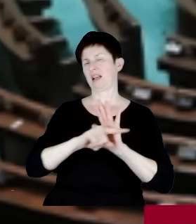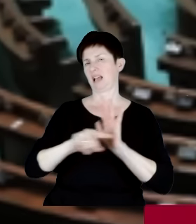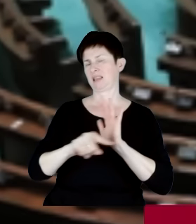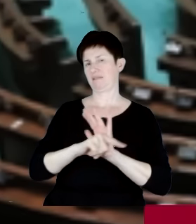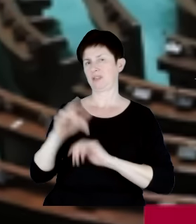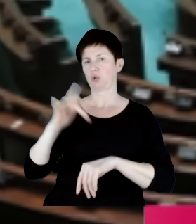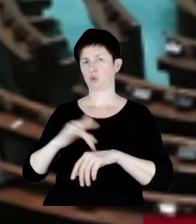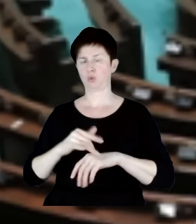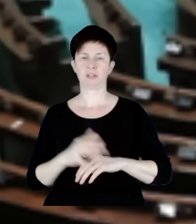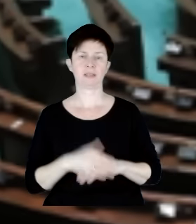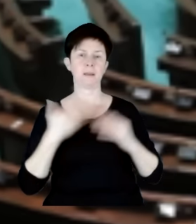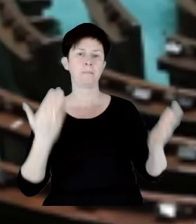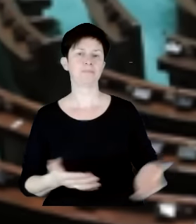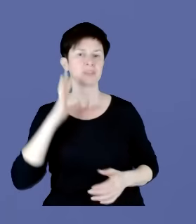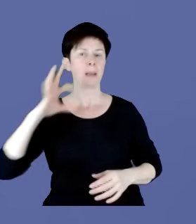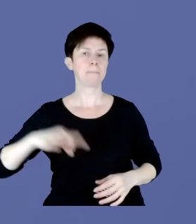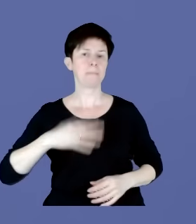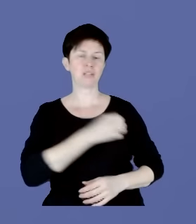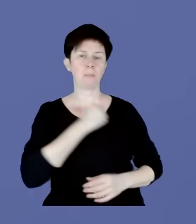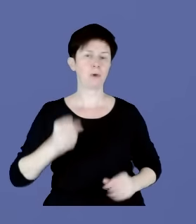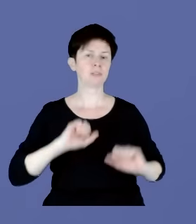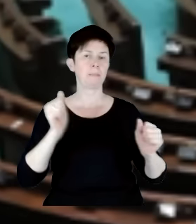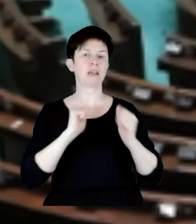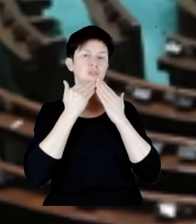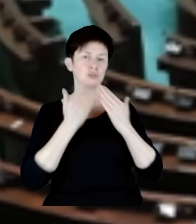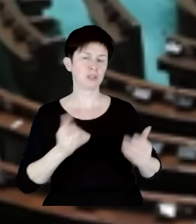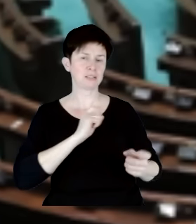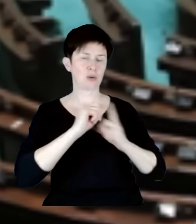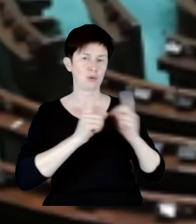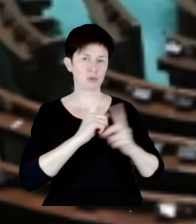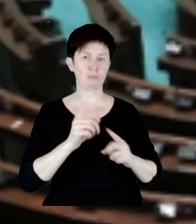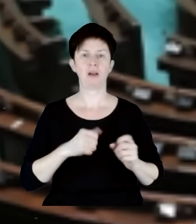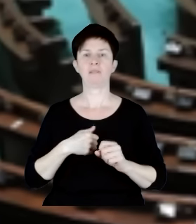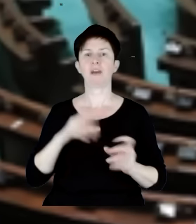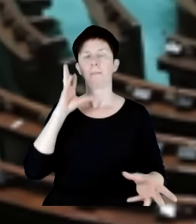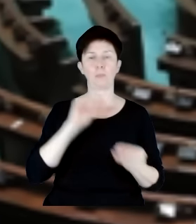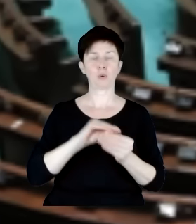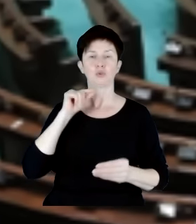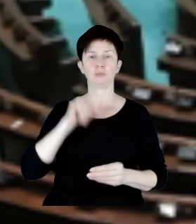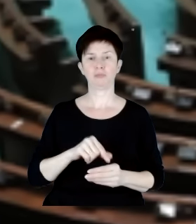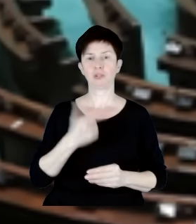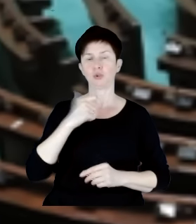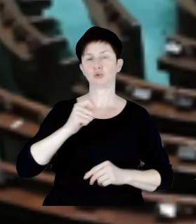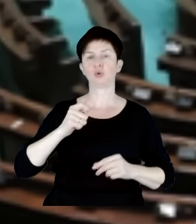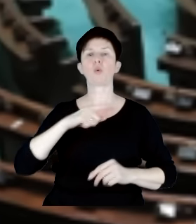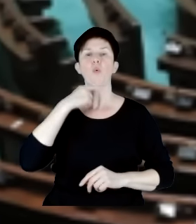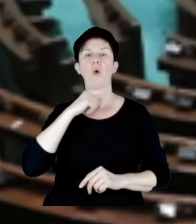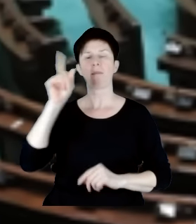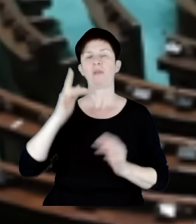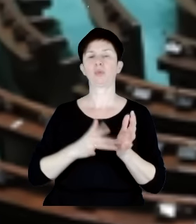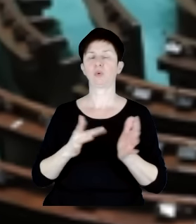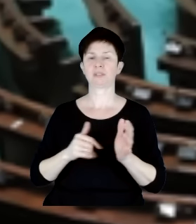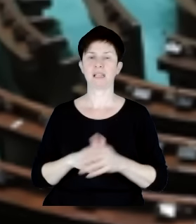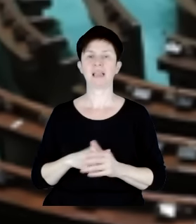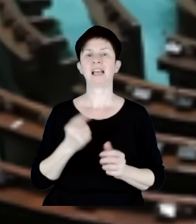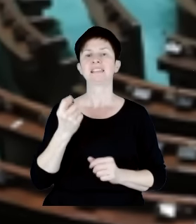Semeniuk-Patkowska, Prawo i Sprawiedliwość. Pani poseł, bardzo serdecznie dziękuję za rozmowę, wieczoru. Za spotkanie i podsumowanie 100 kłamstw Donalda Tuska. A za chwilę